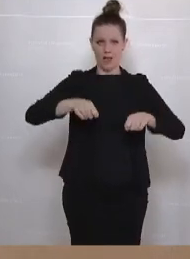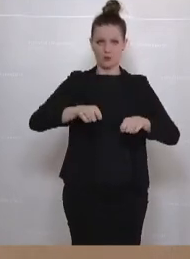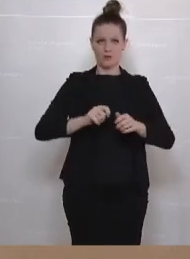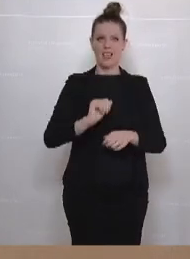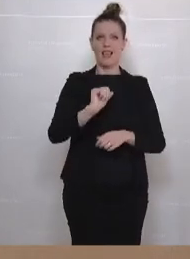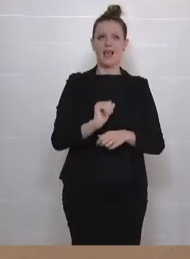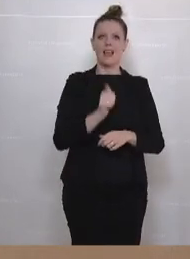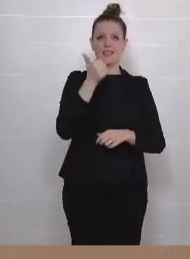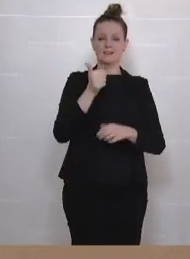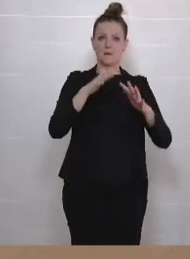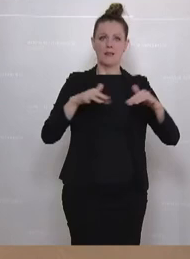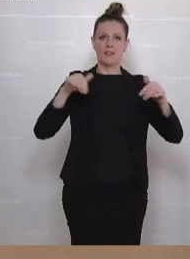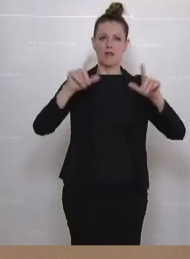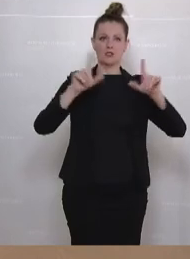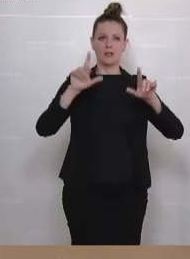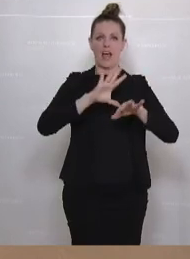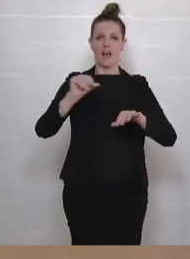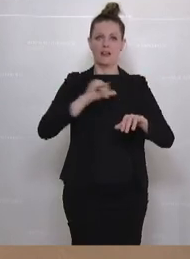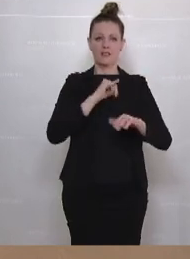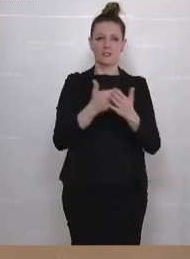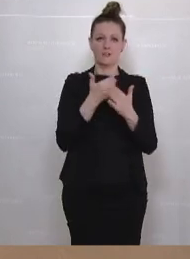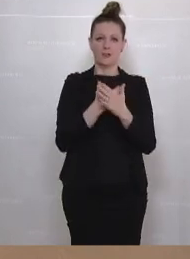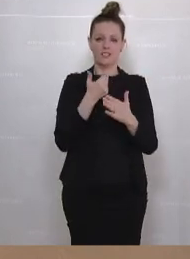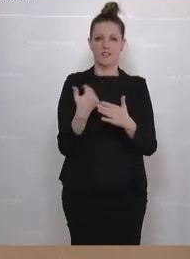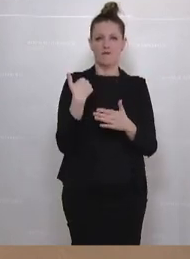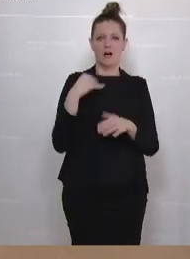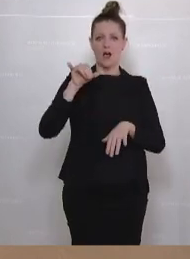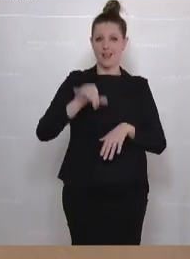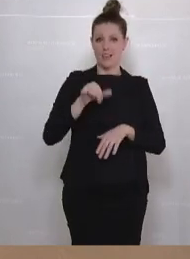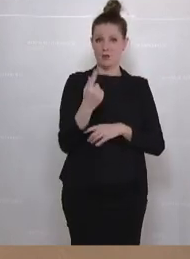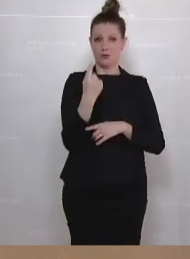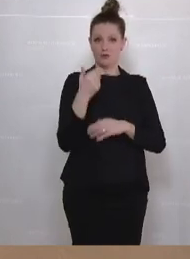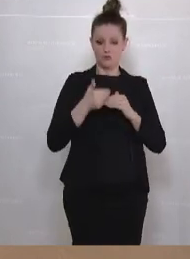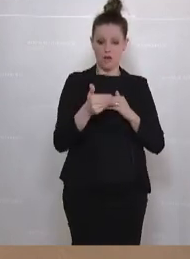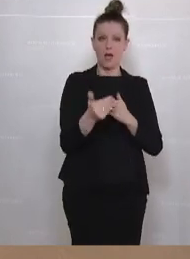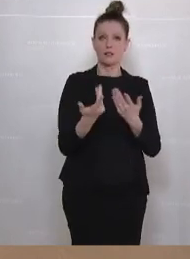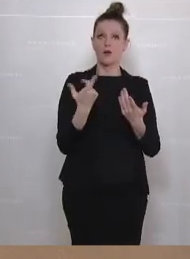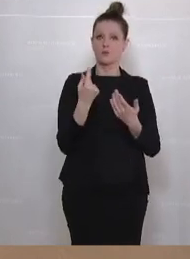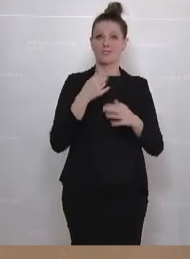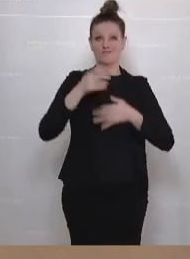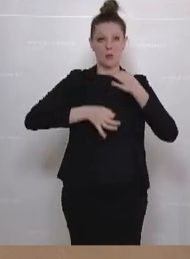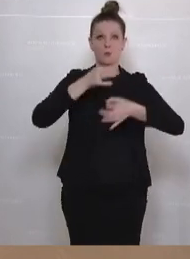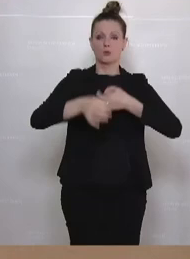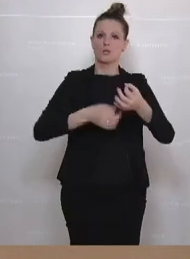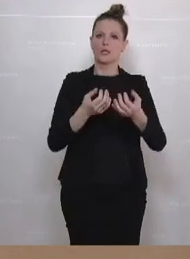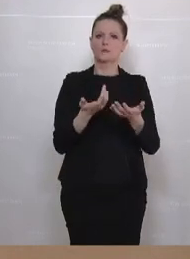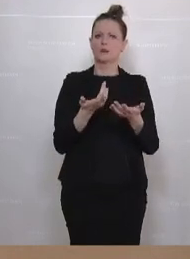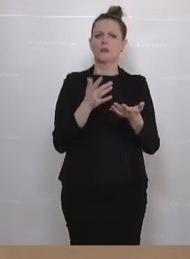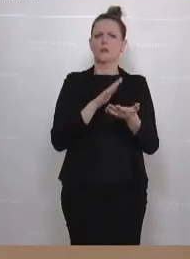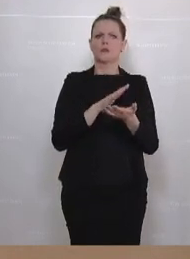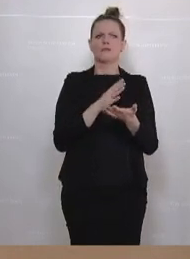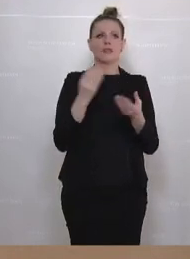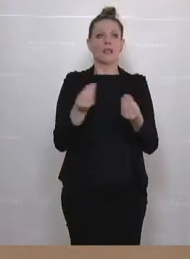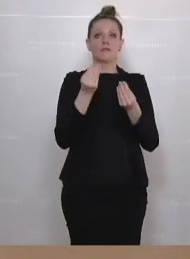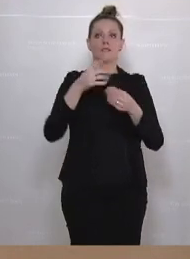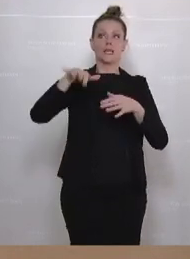erste Plenarveranstaltung mit allen Stakeholdern hat diesen Januar begonnen. Also auch da ist mir wichtig, dass es ein Prozess ist, den wir nicht irgendwie in einem